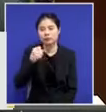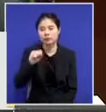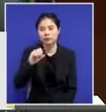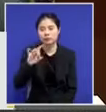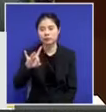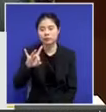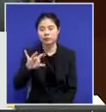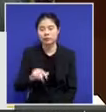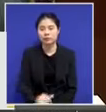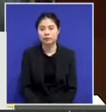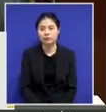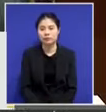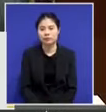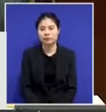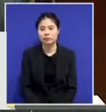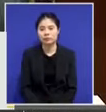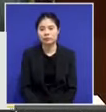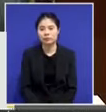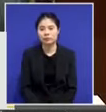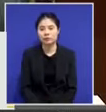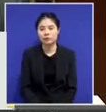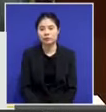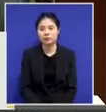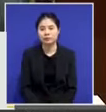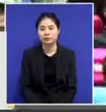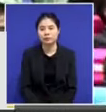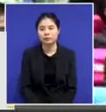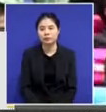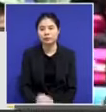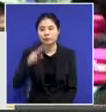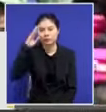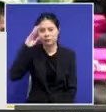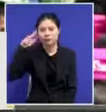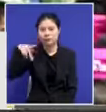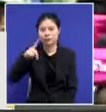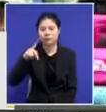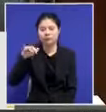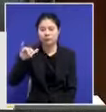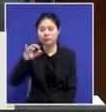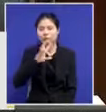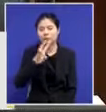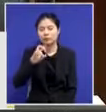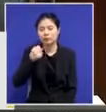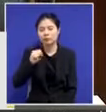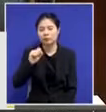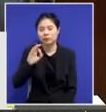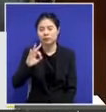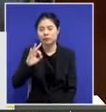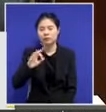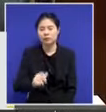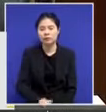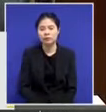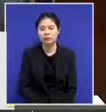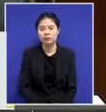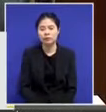718นายอัครวัฒน์อัศวะเหม พลเอกประยุทธ์จันทร์โอชาครับ 719นายอัฐพ